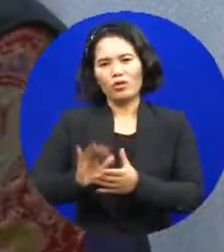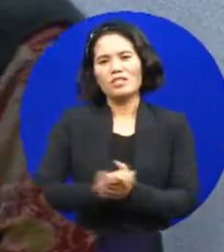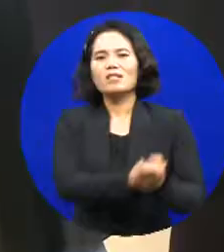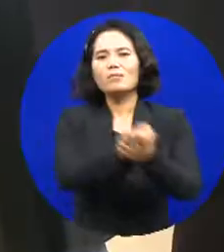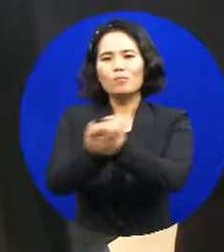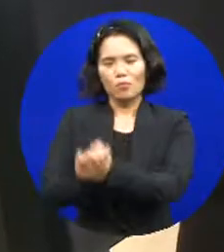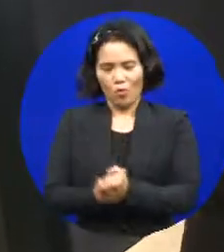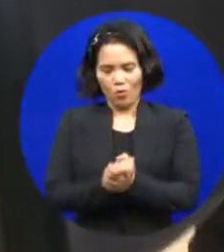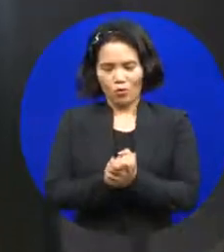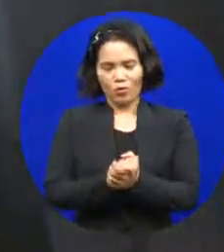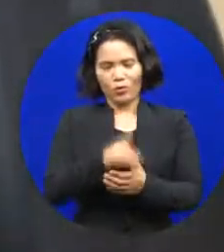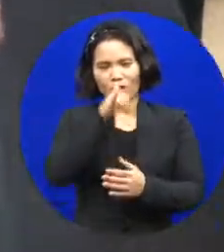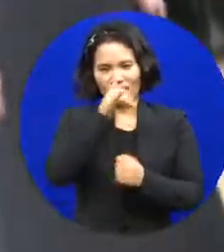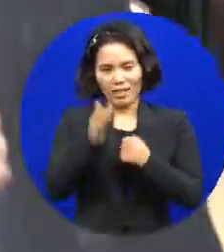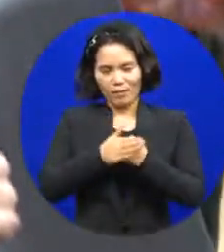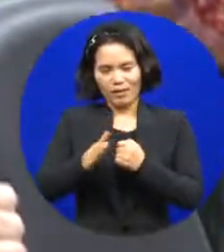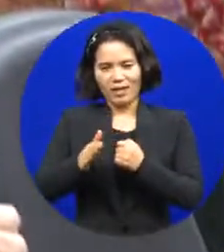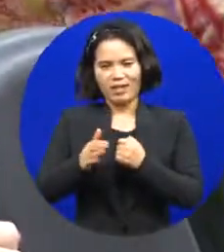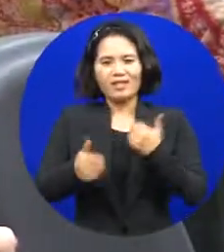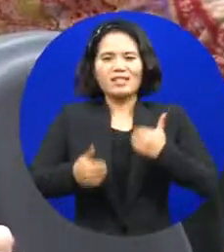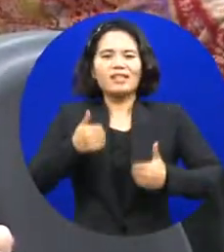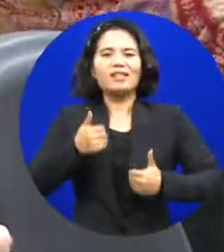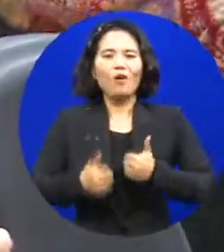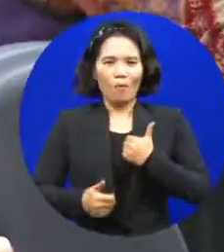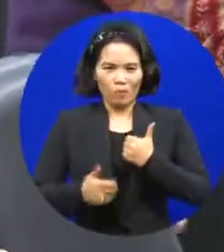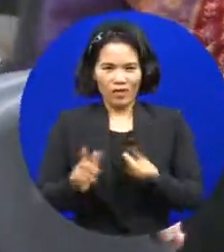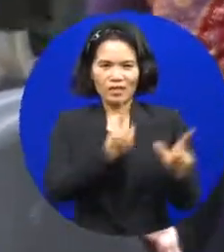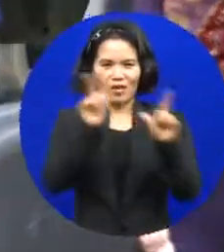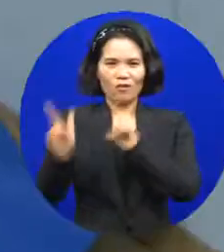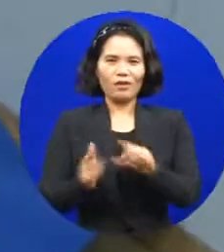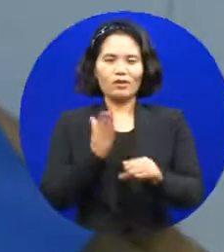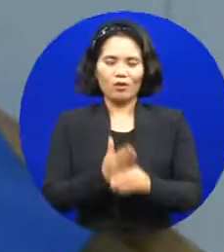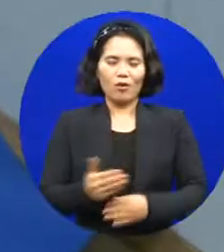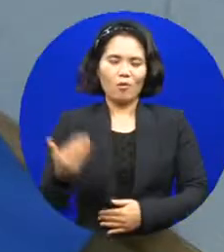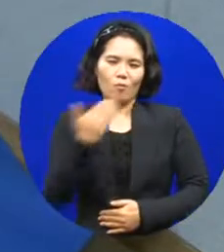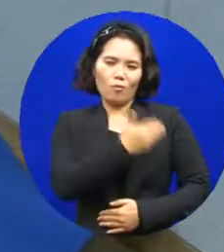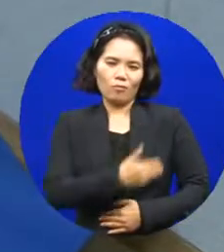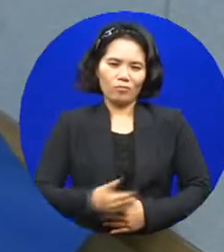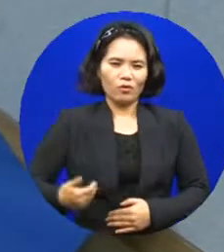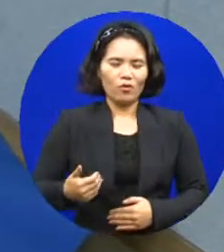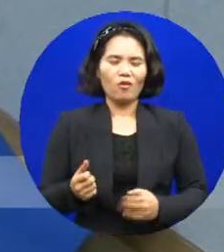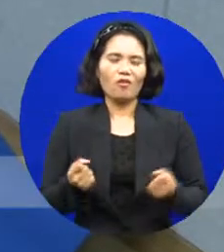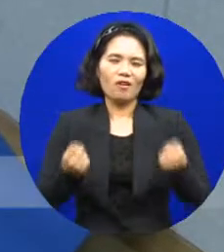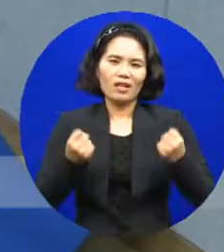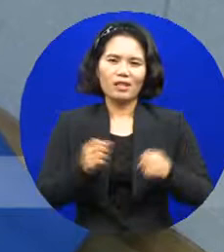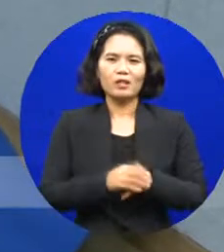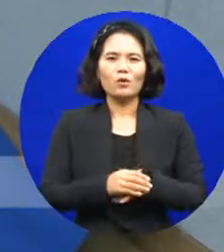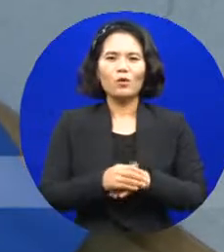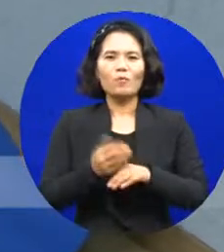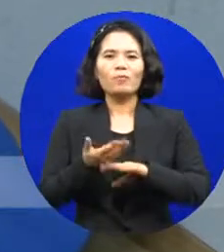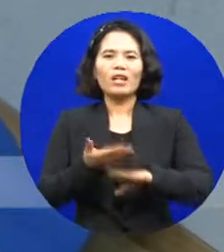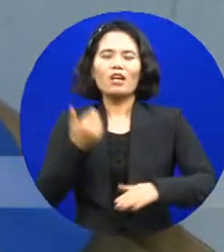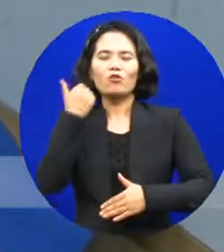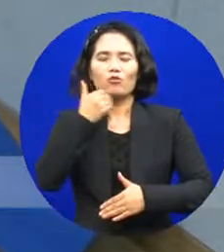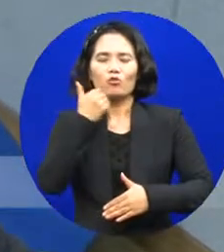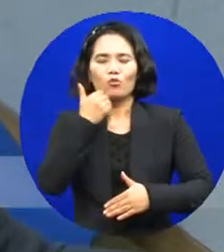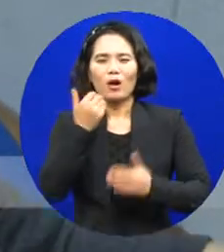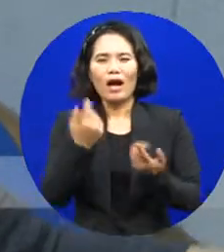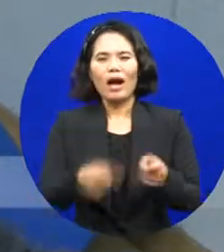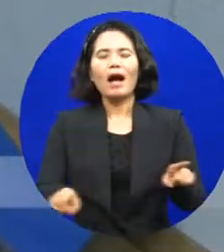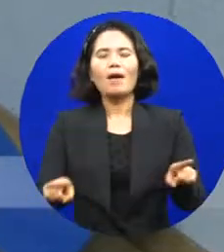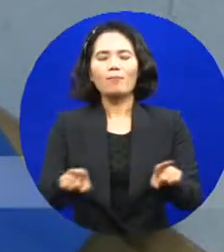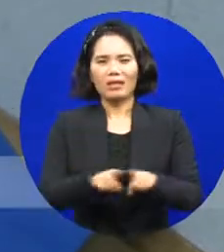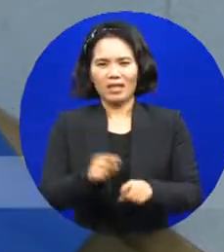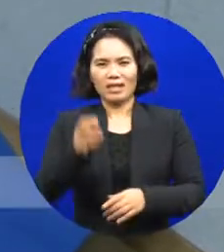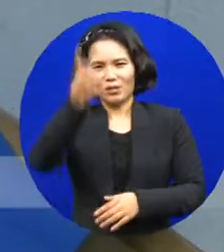도모를 하면서 즐거운 만남을 이어가시고 있다고 합니다. 이렇게 몸도 좋아지고 같이 다른 분들하고 이렇게